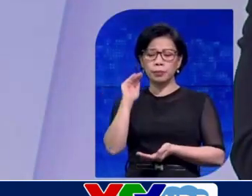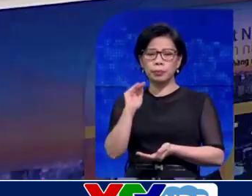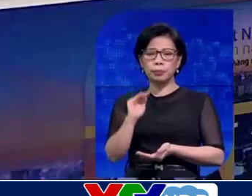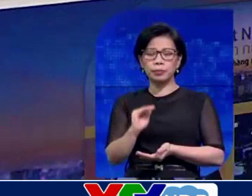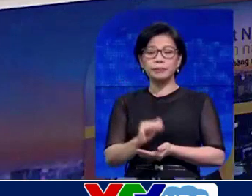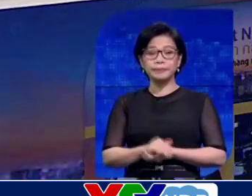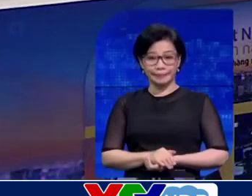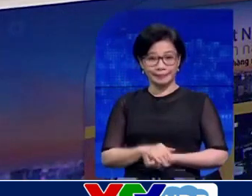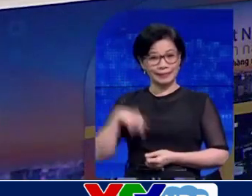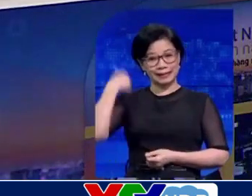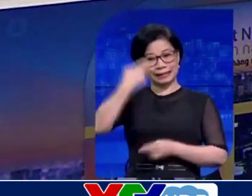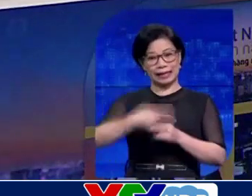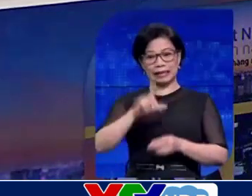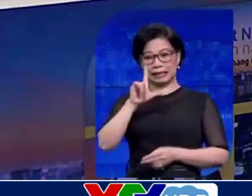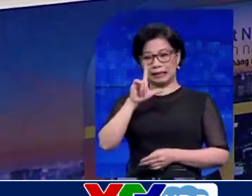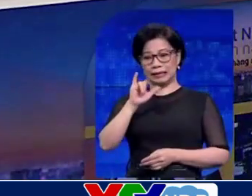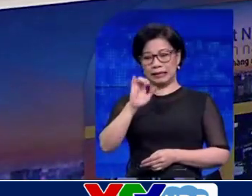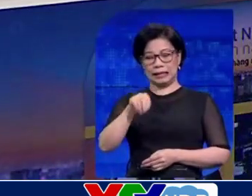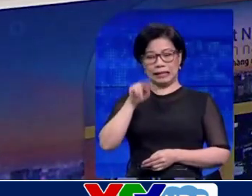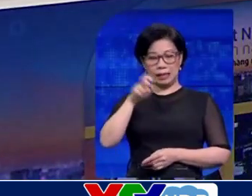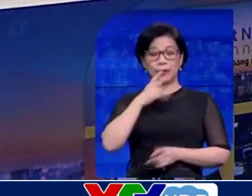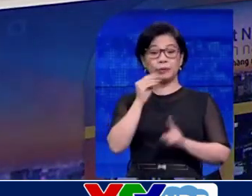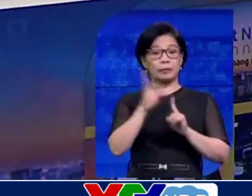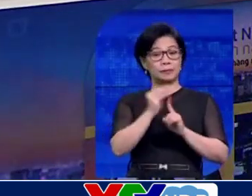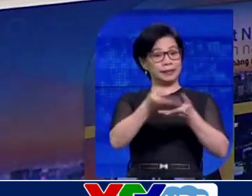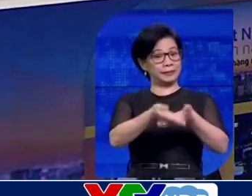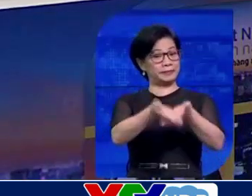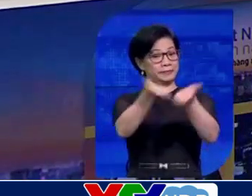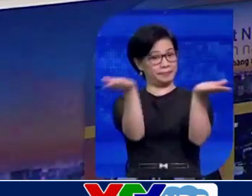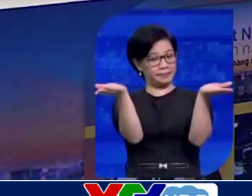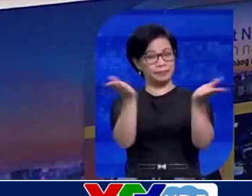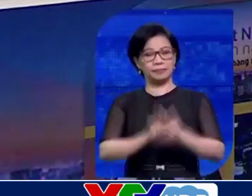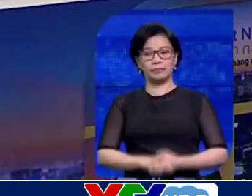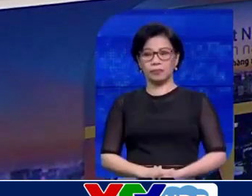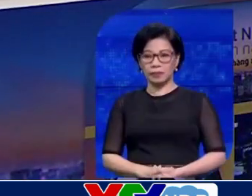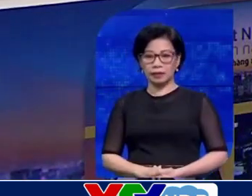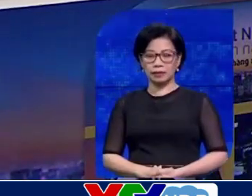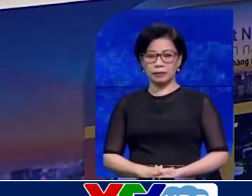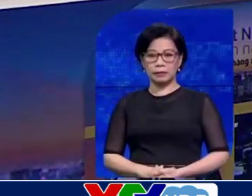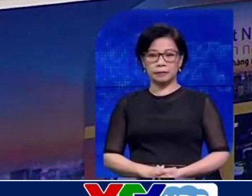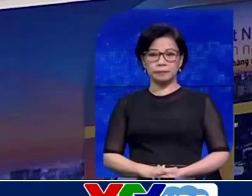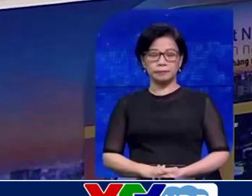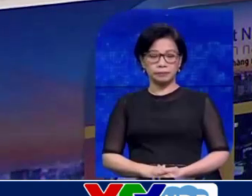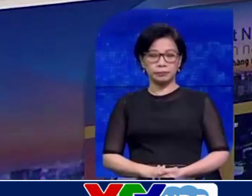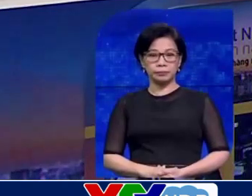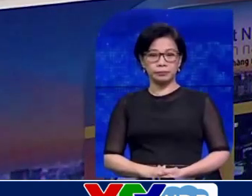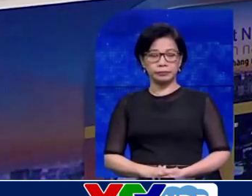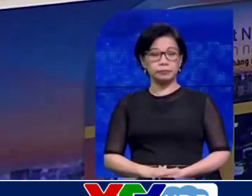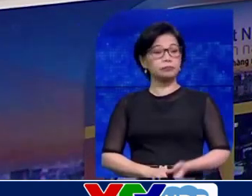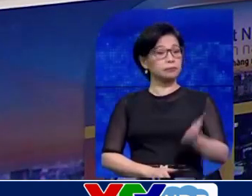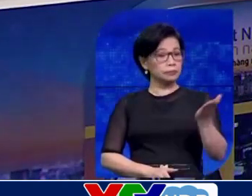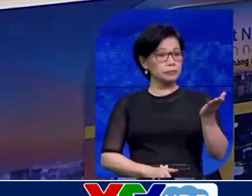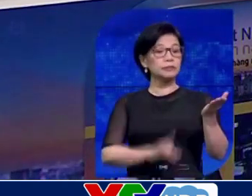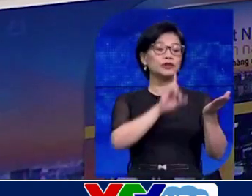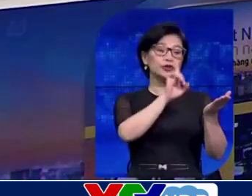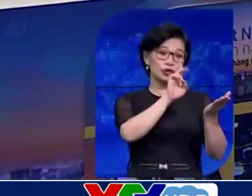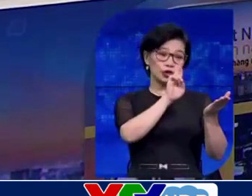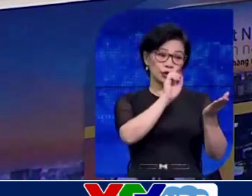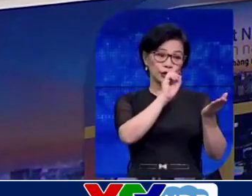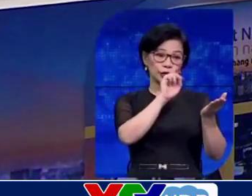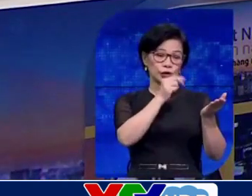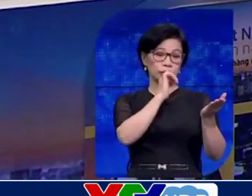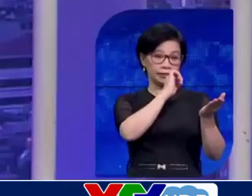Liên sẽ thông tin chi tiết hơn. Mời chị. Trước tiên thì tôi muốn anh Dương cũng như là quý vị khán giả hãy cùng xem tình hình mùa nước